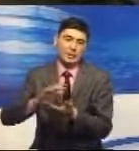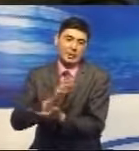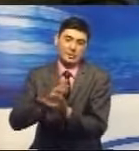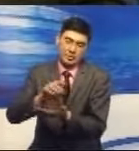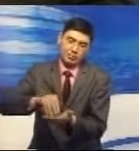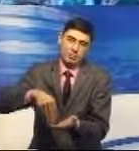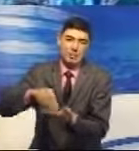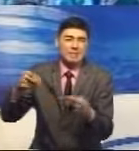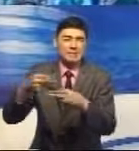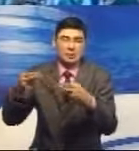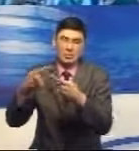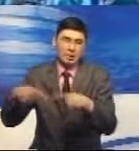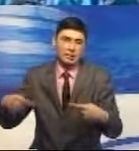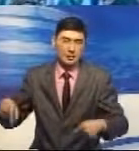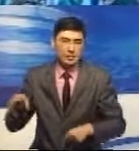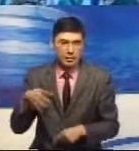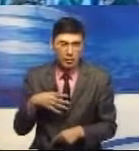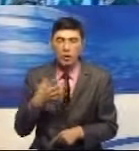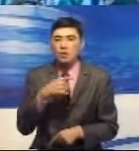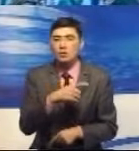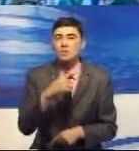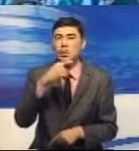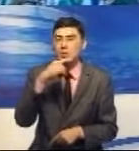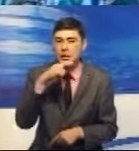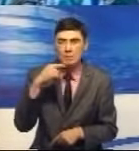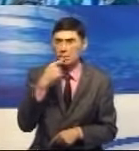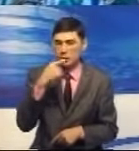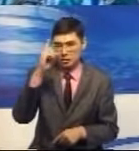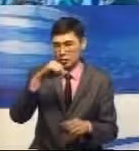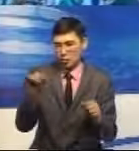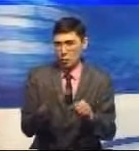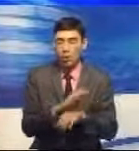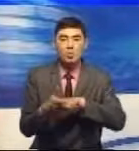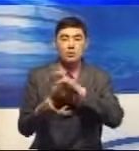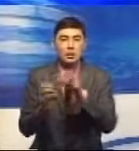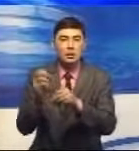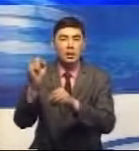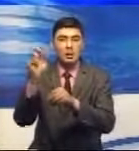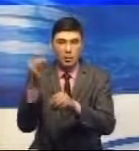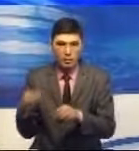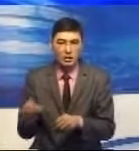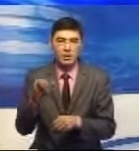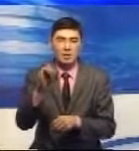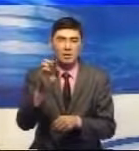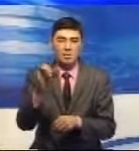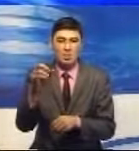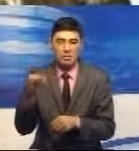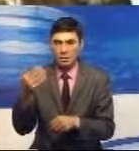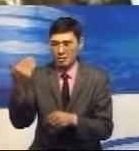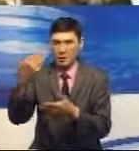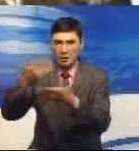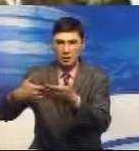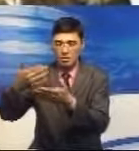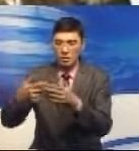тілінде жетік менгерген. Соның арқасында Абай Құнанбайұлы, Ыбырай Алтынсариннің шығармалары орыс тілінде аударылады.